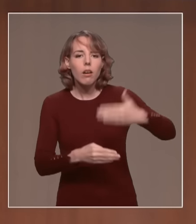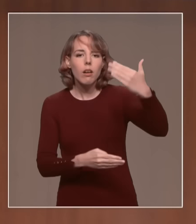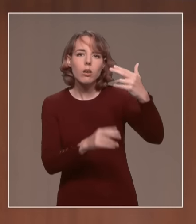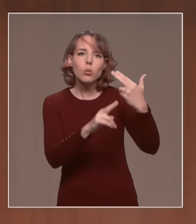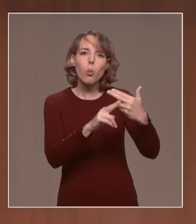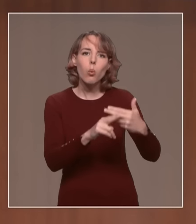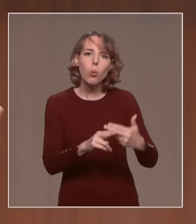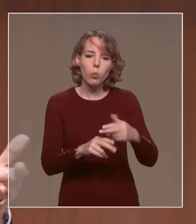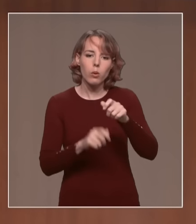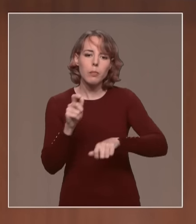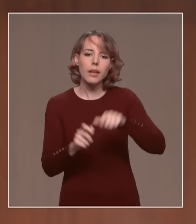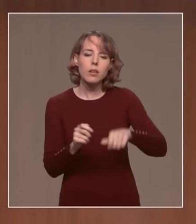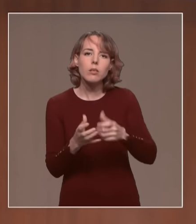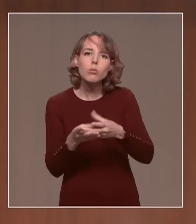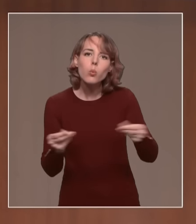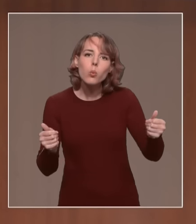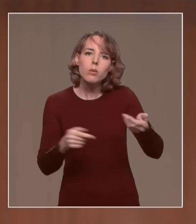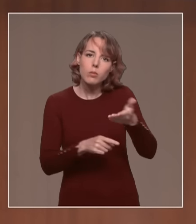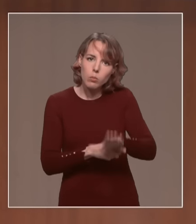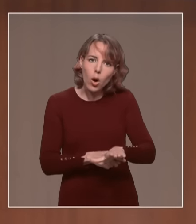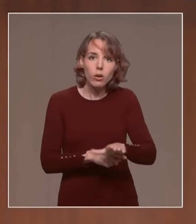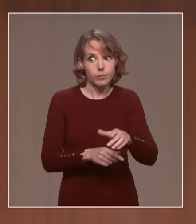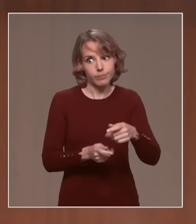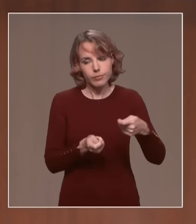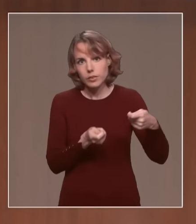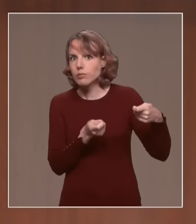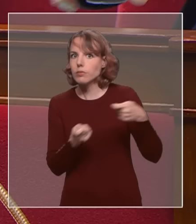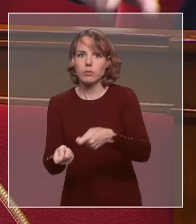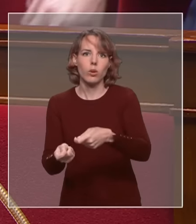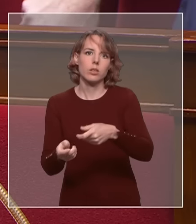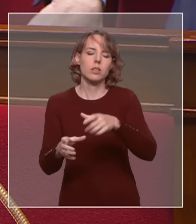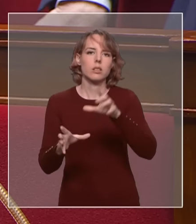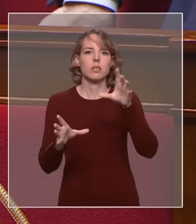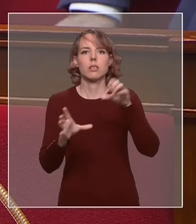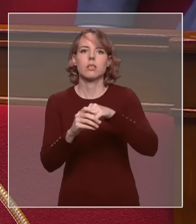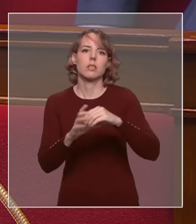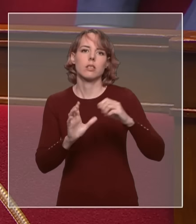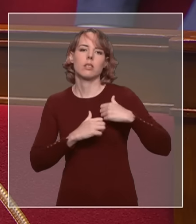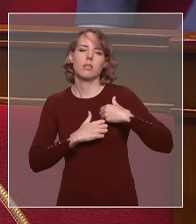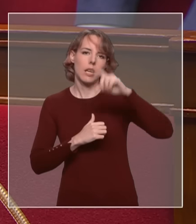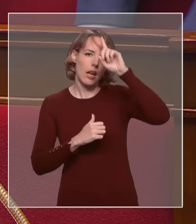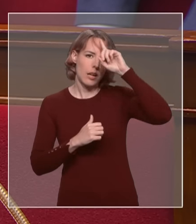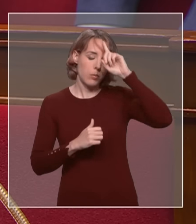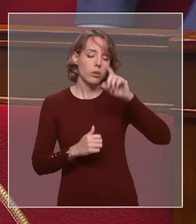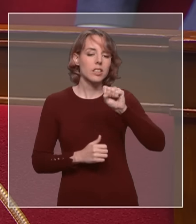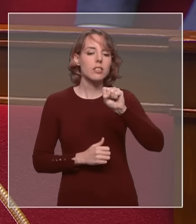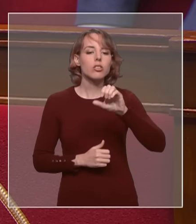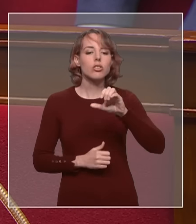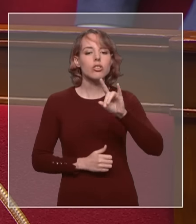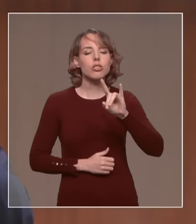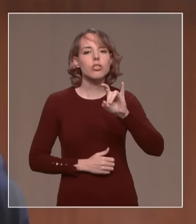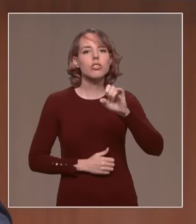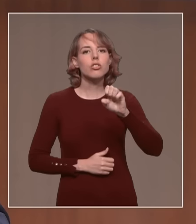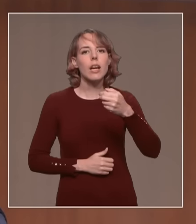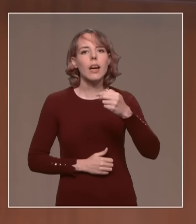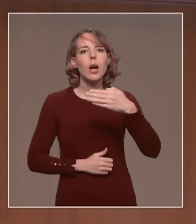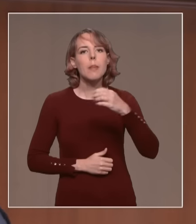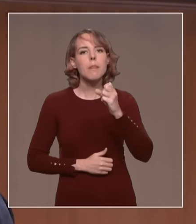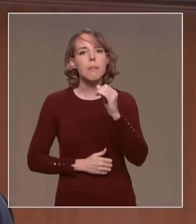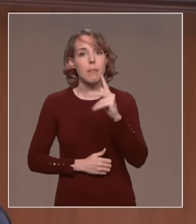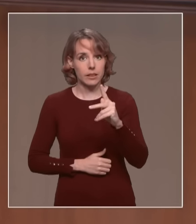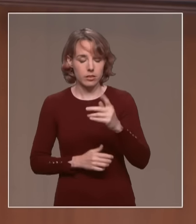disparus et des morts incorporés de force qui va être construit à Schirmeck. L'État porte ce projet et